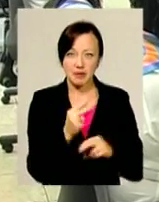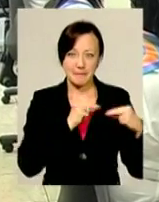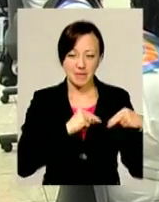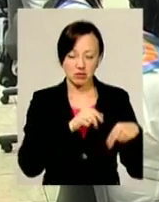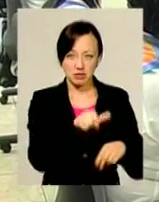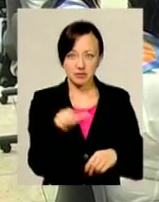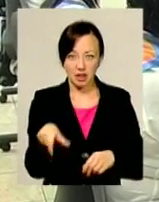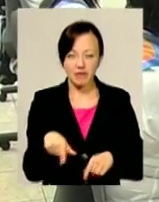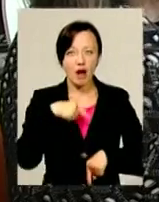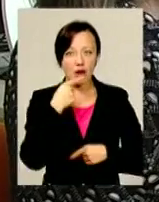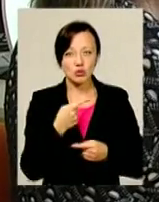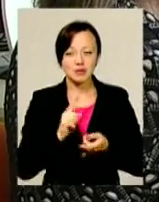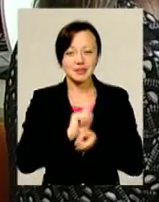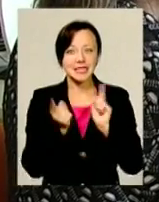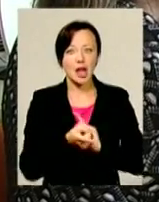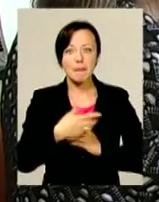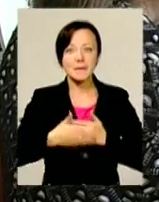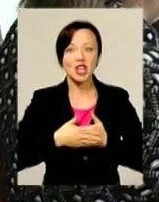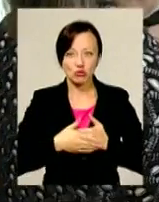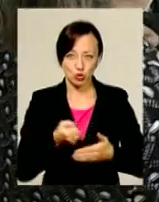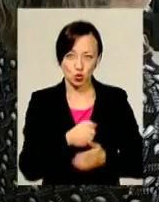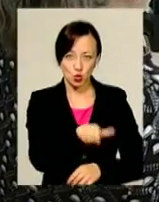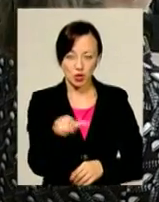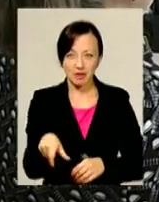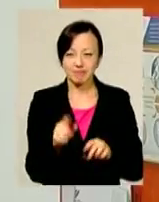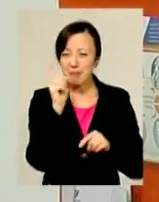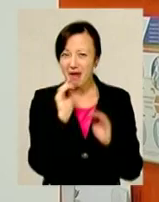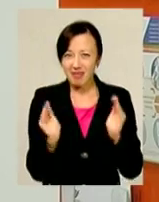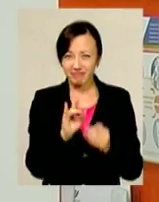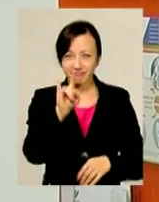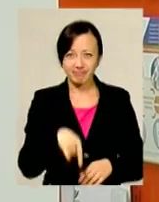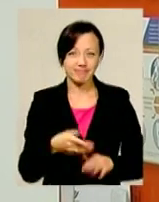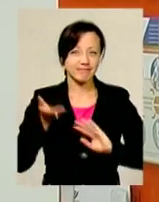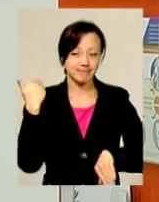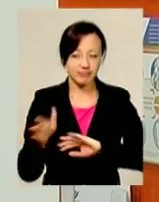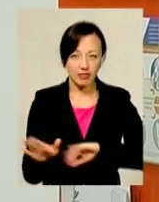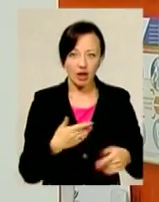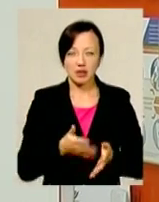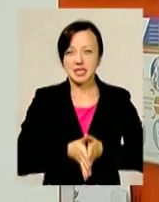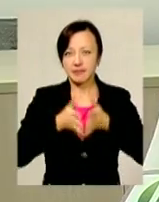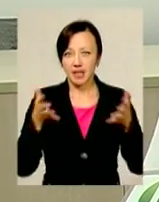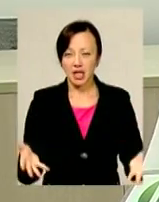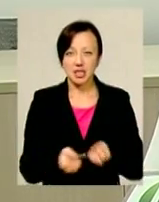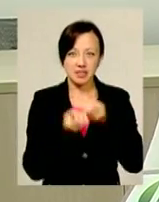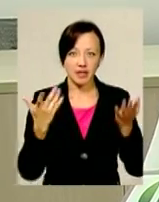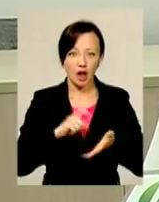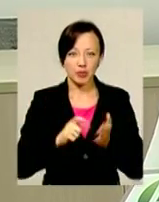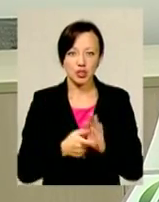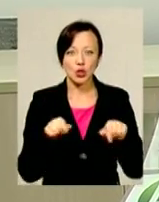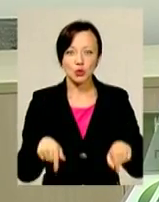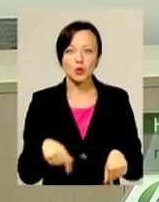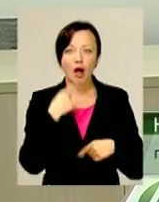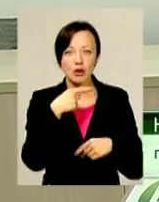Вони переконують, що стали ближчими до клієнтів. Маленькі віконця у минулому на зміну прийшли світлі кабінети. Кажуть, що тут дуже